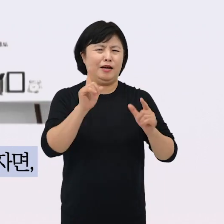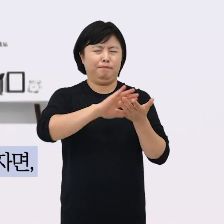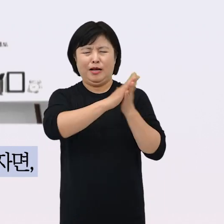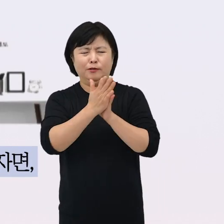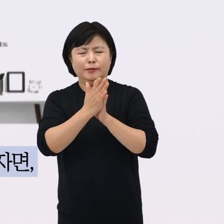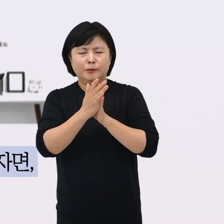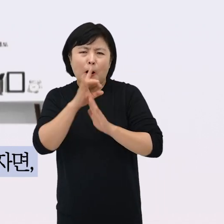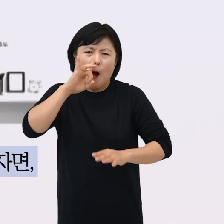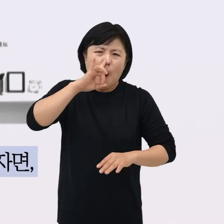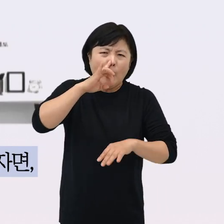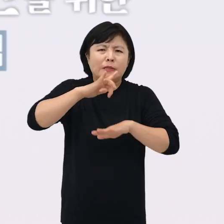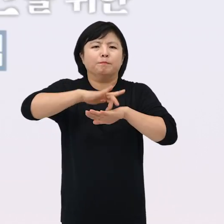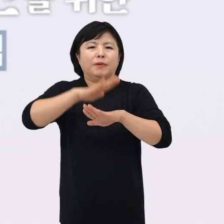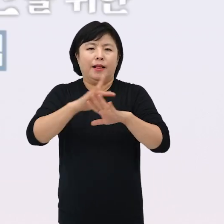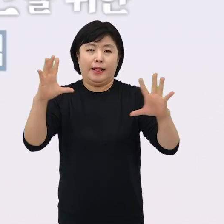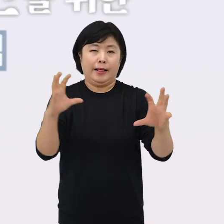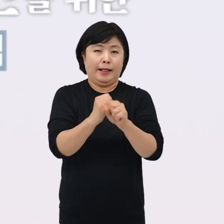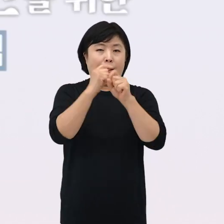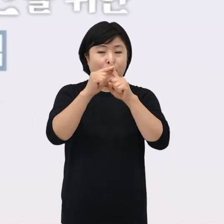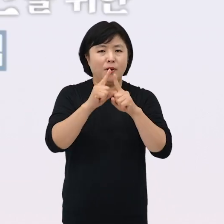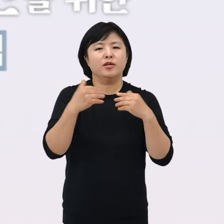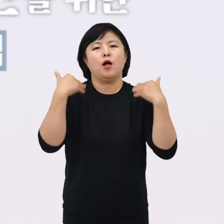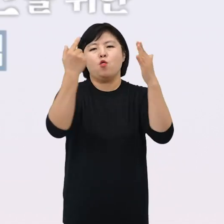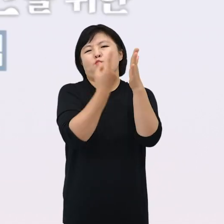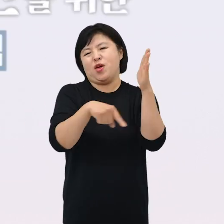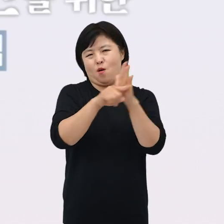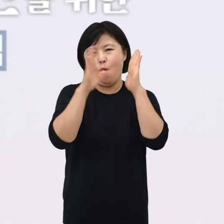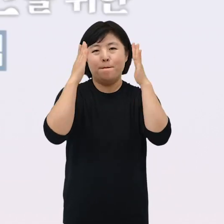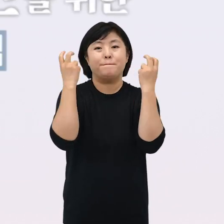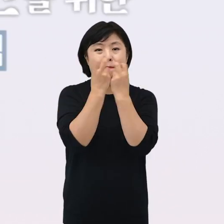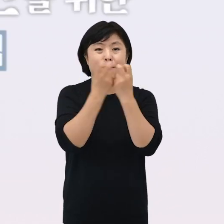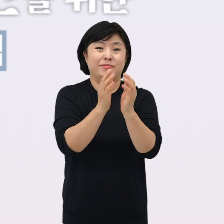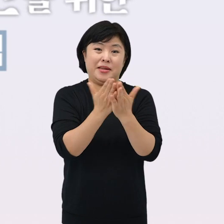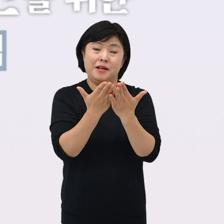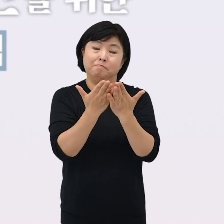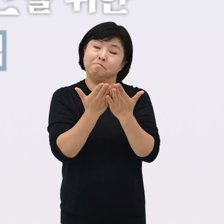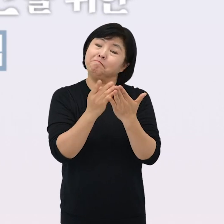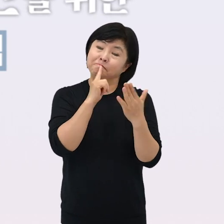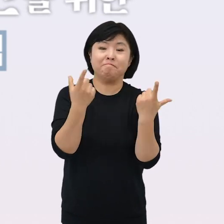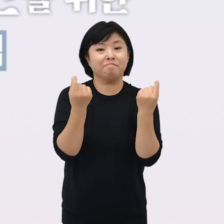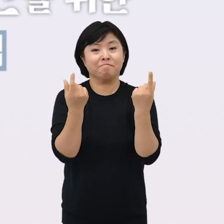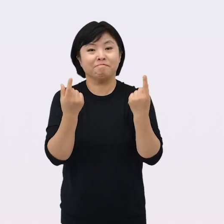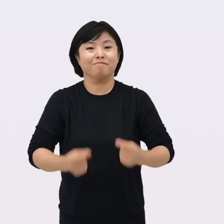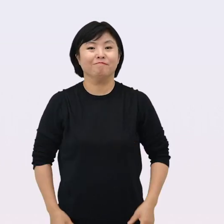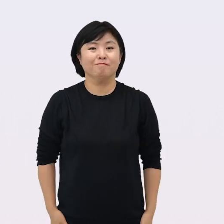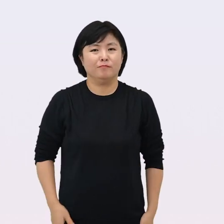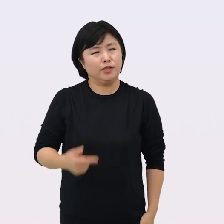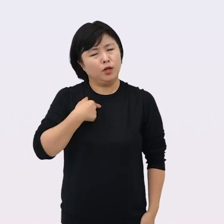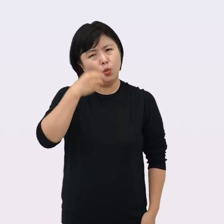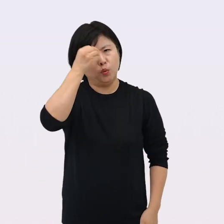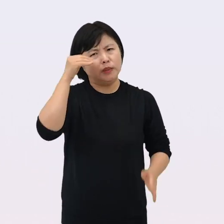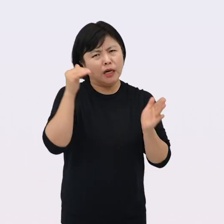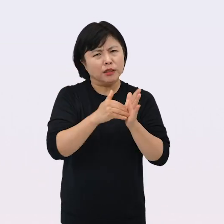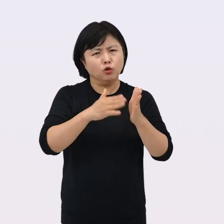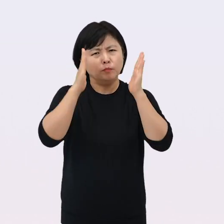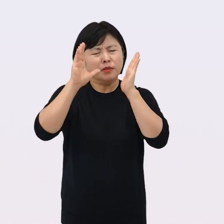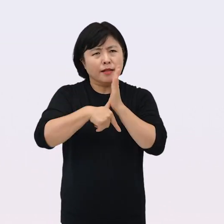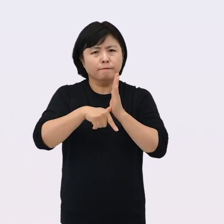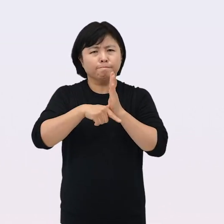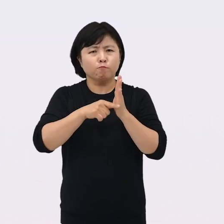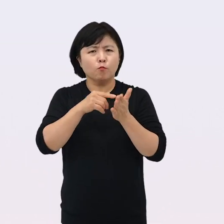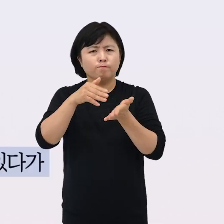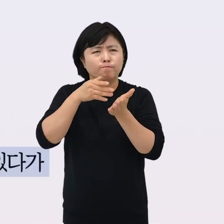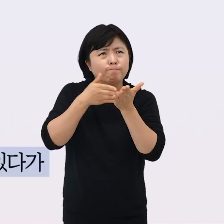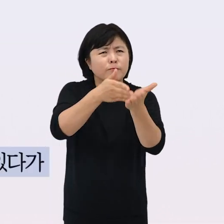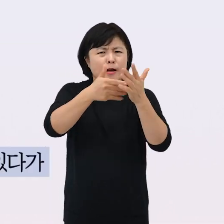습관은 한마디로 말해서 성인을 위한 공부법 책이라고 말할 수 있겠습니다. 우리가